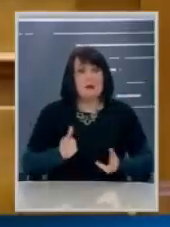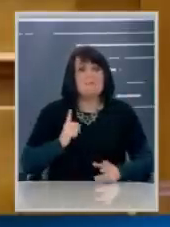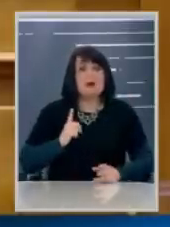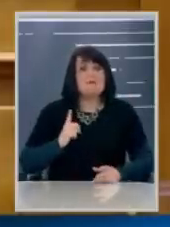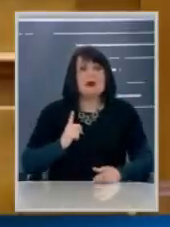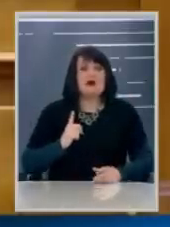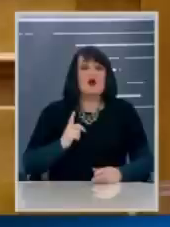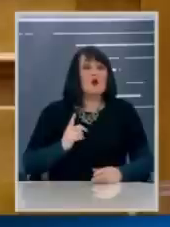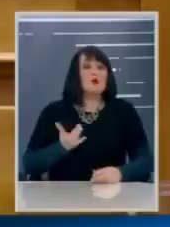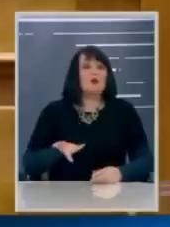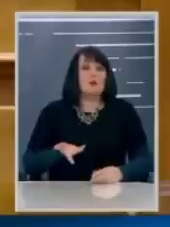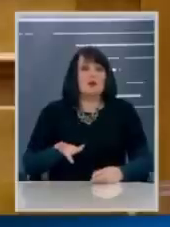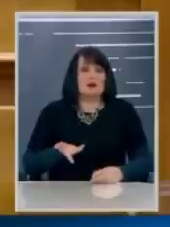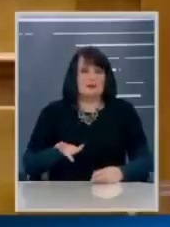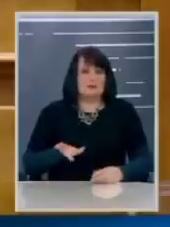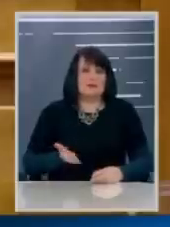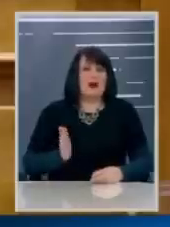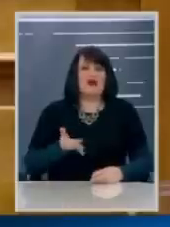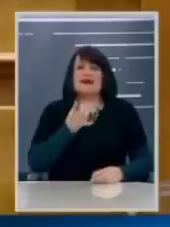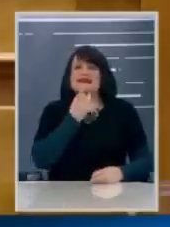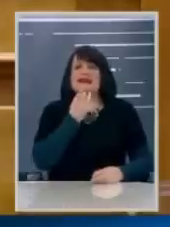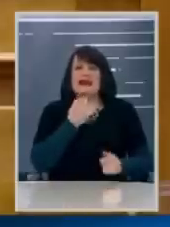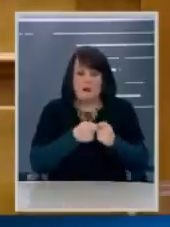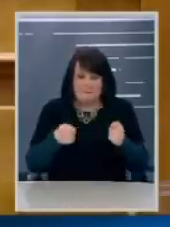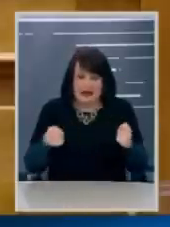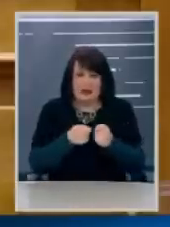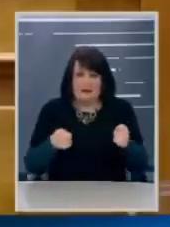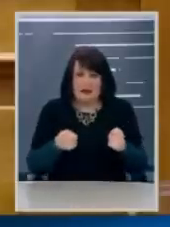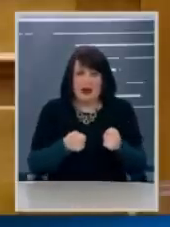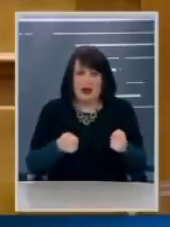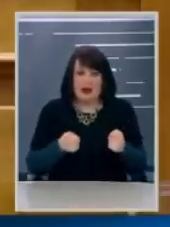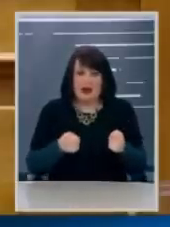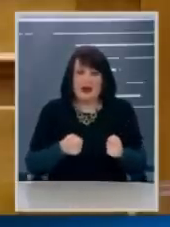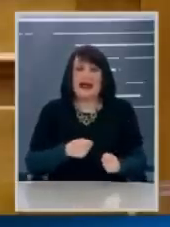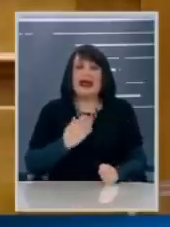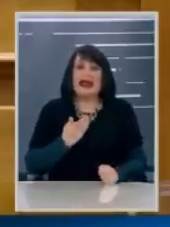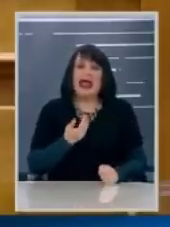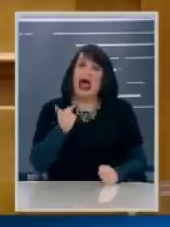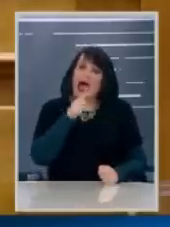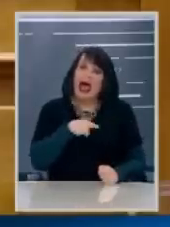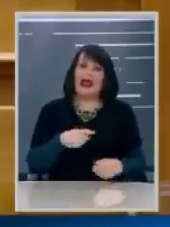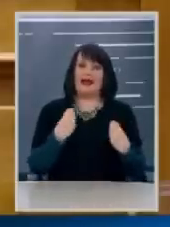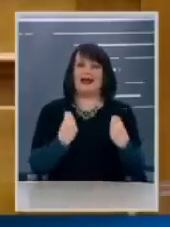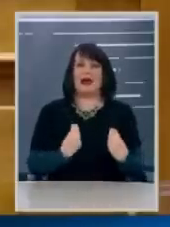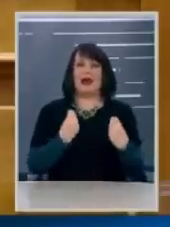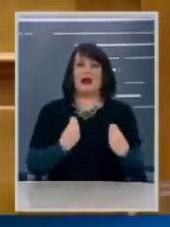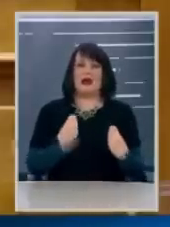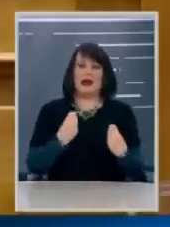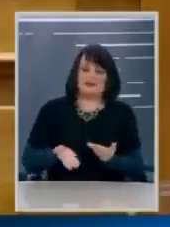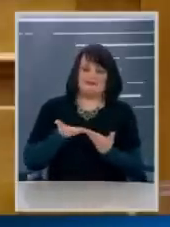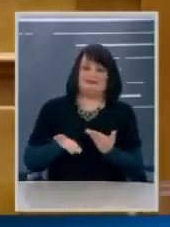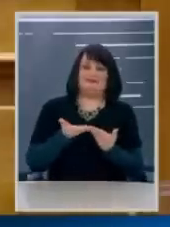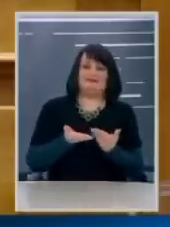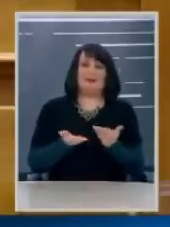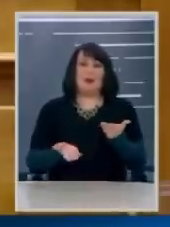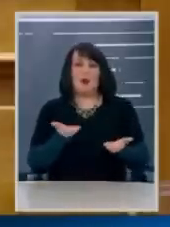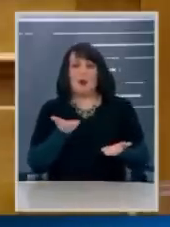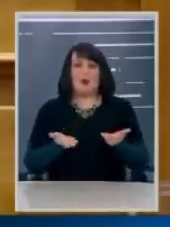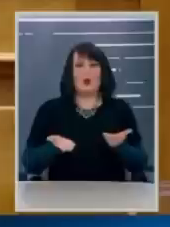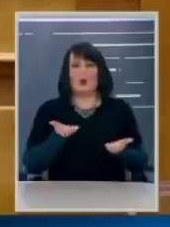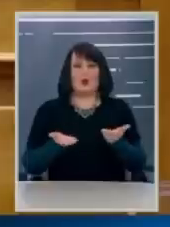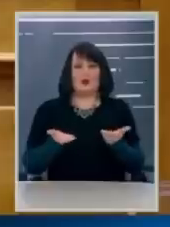που λέτε ότι ό,τι σκληρά μέτρα ληφθούν, θα έρθουν άλλα ευεργετικά μέτρα να